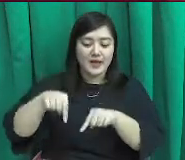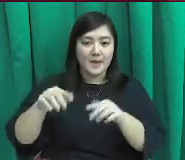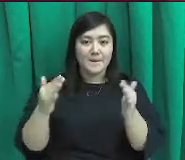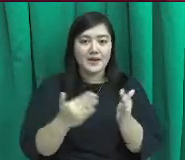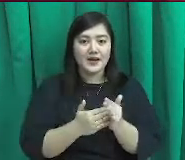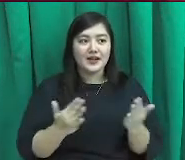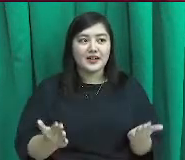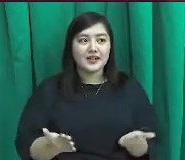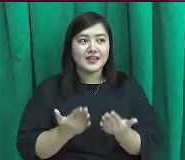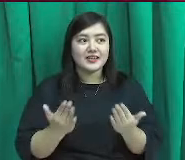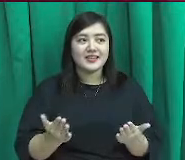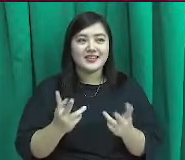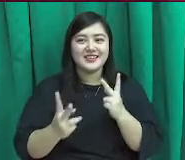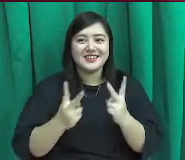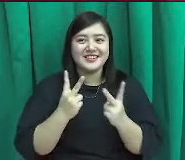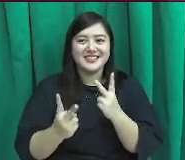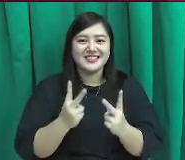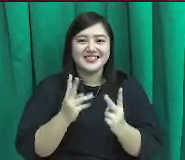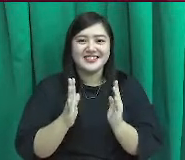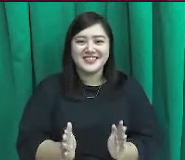mailaw panahon.